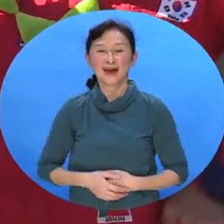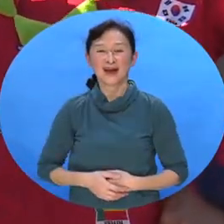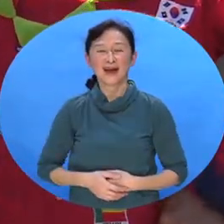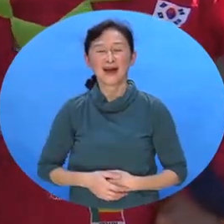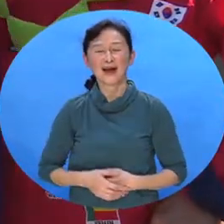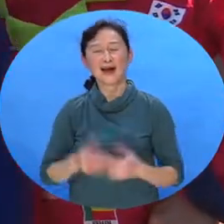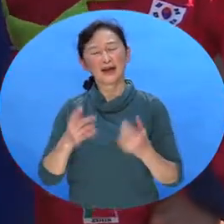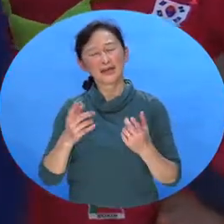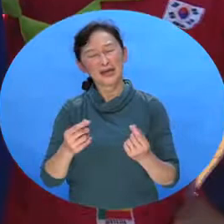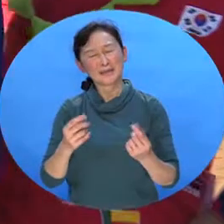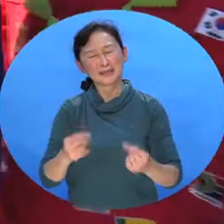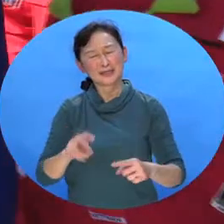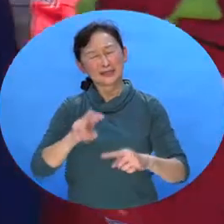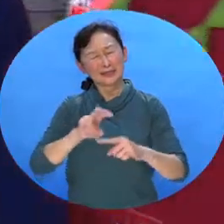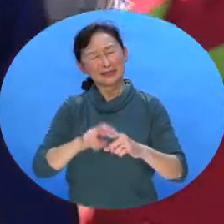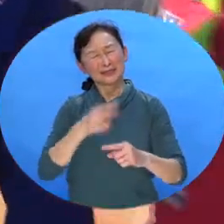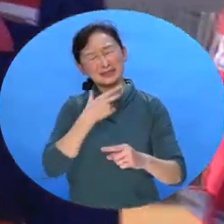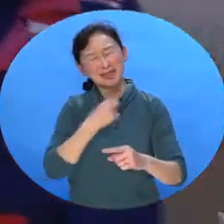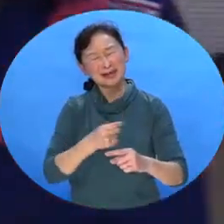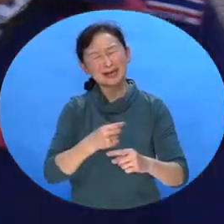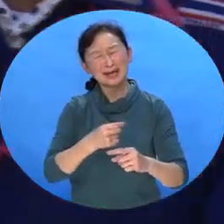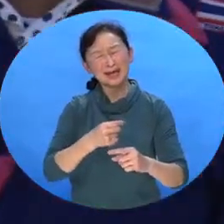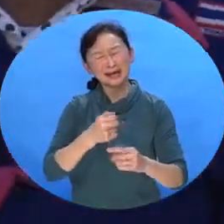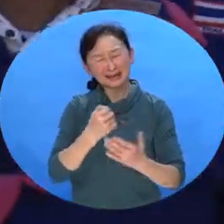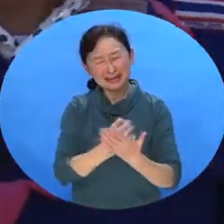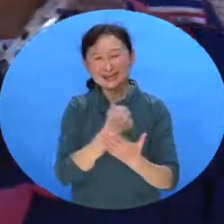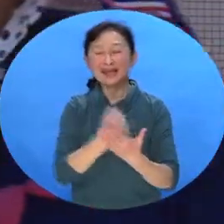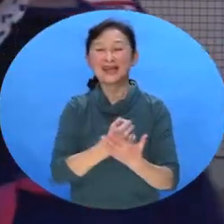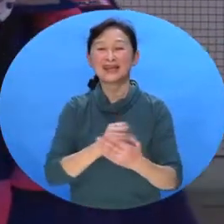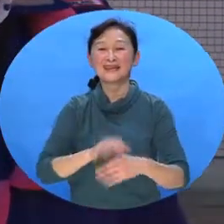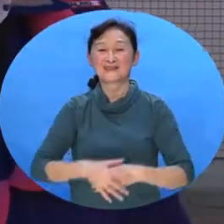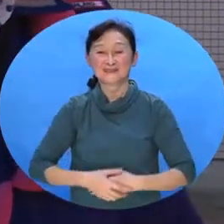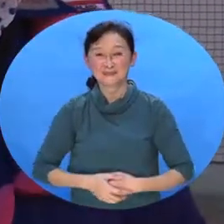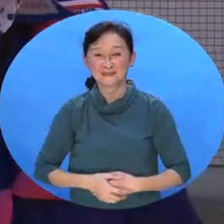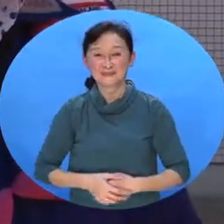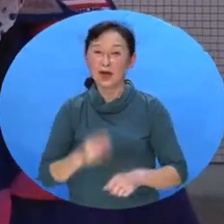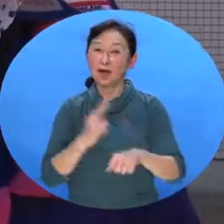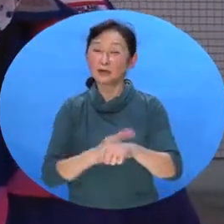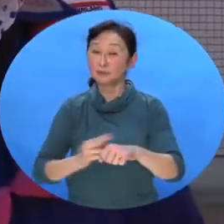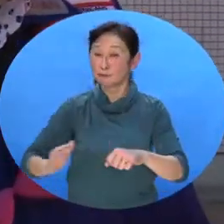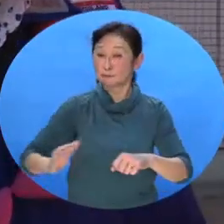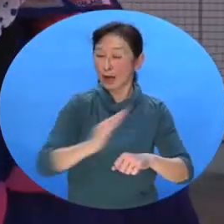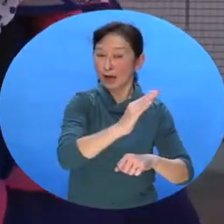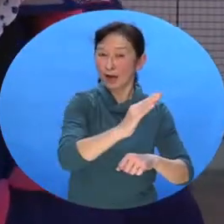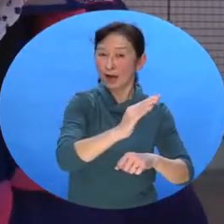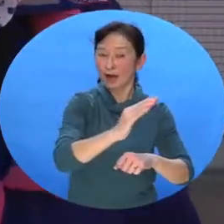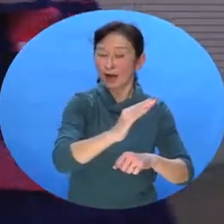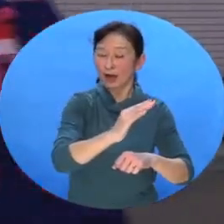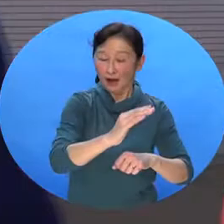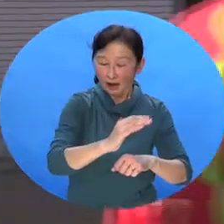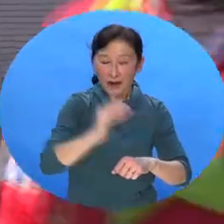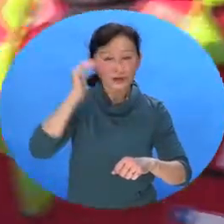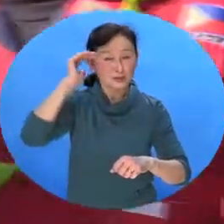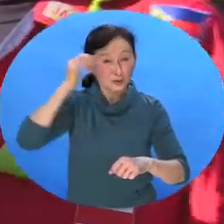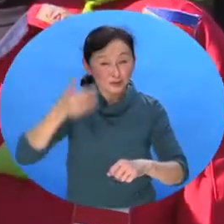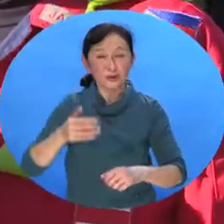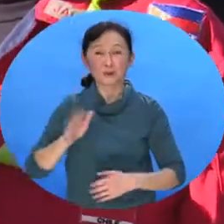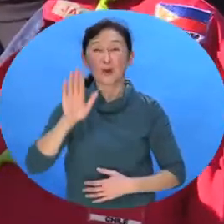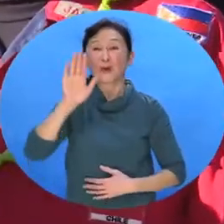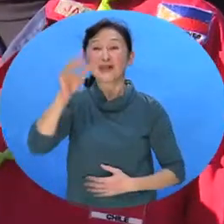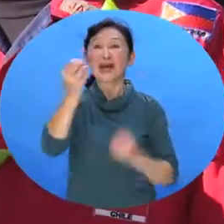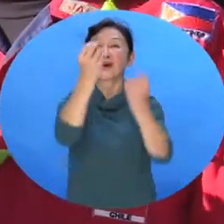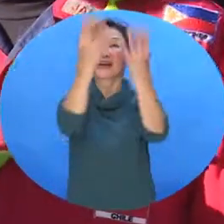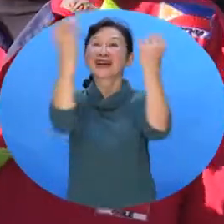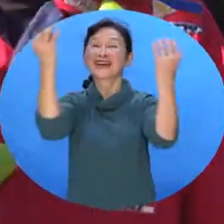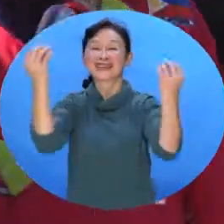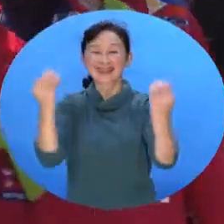っぱり乗りたかったな。 すごいよこれ。 本当に もう技術力がここまで来たのかっていうぐらい、 お輝かしい未来や